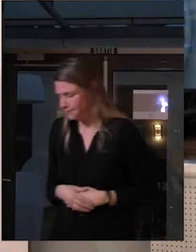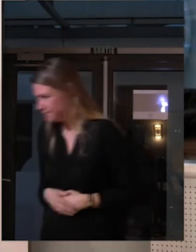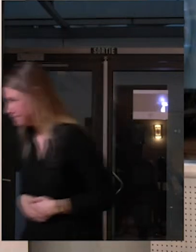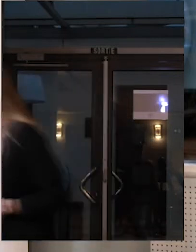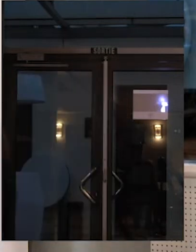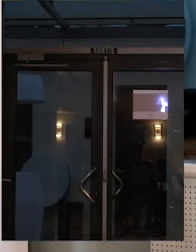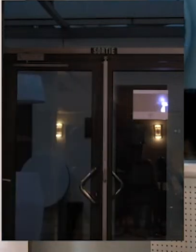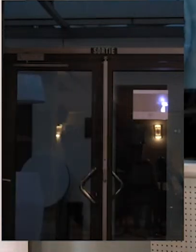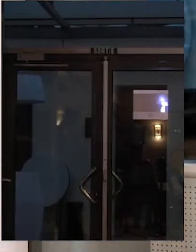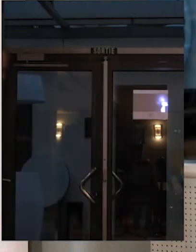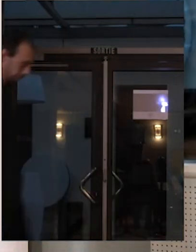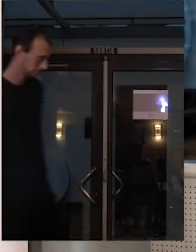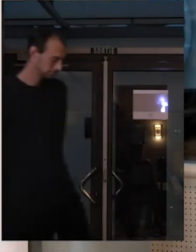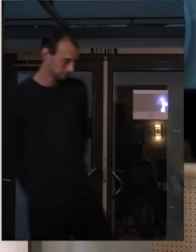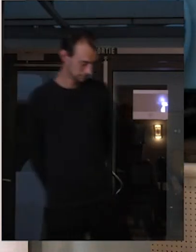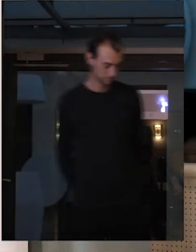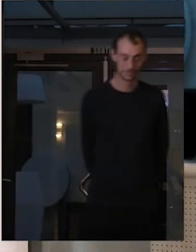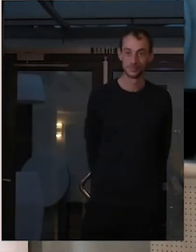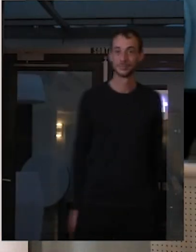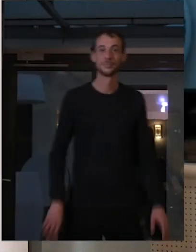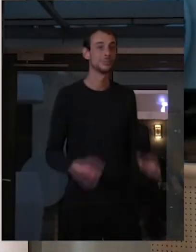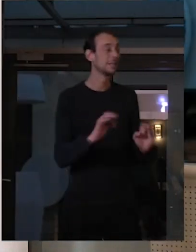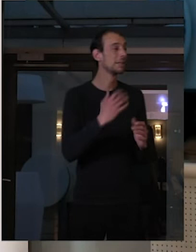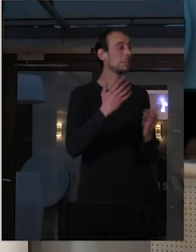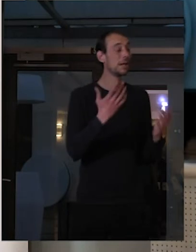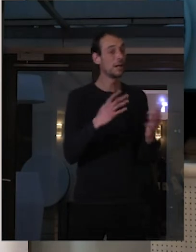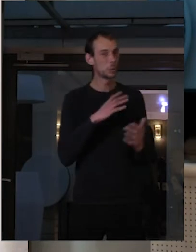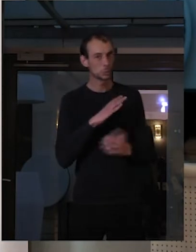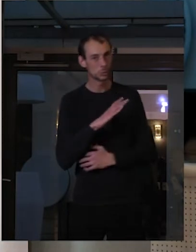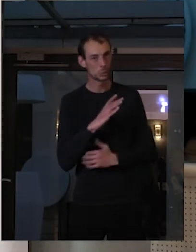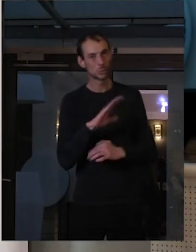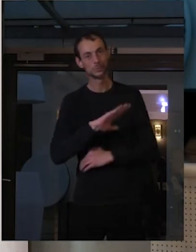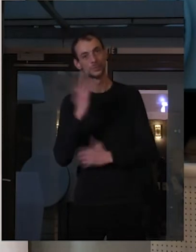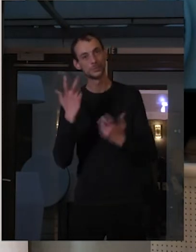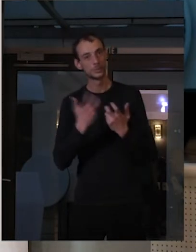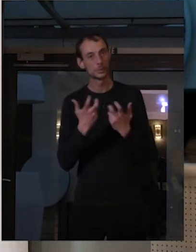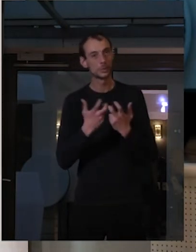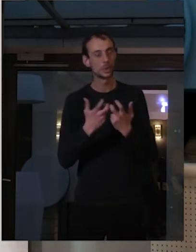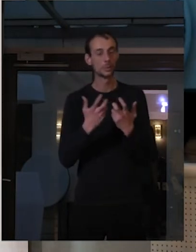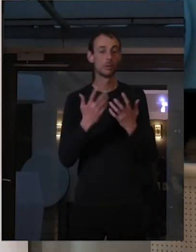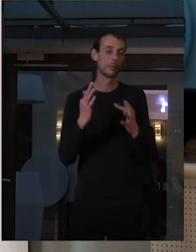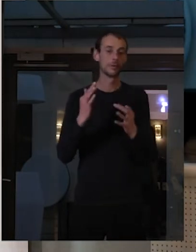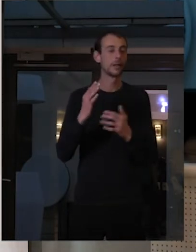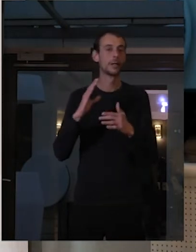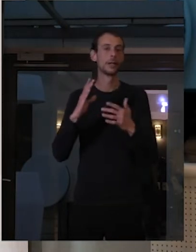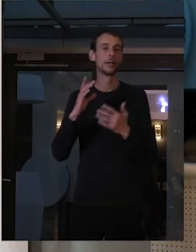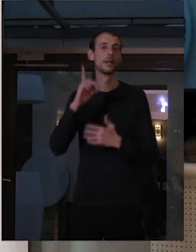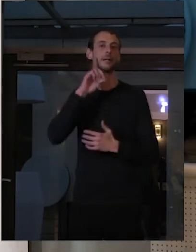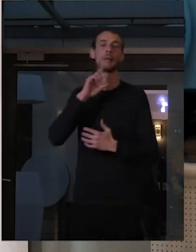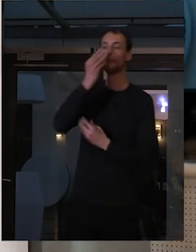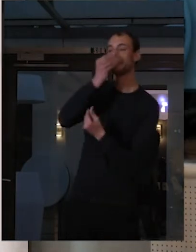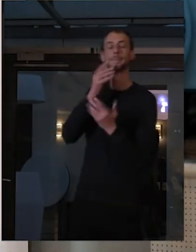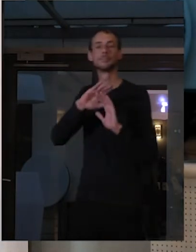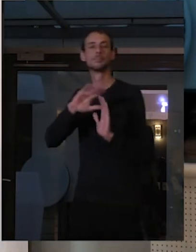Alors on a aussi donc un exemple qui va au-delà de la féminité.